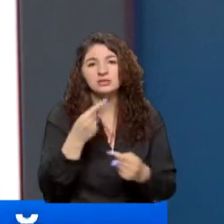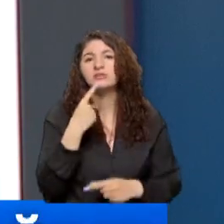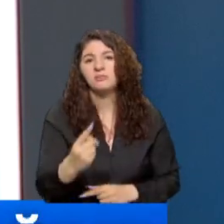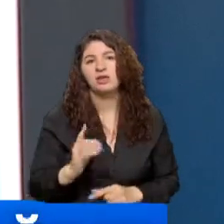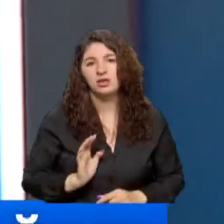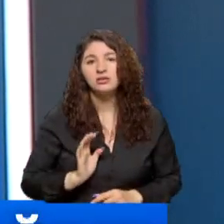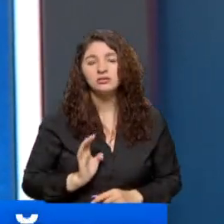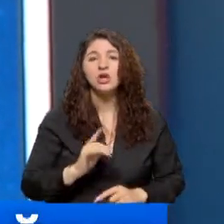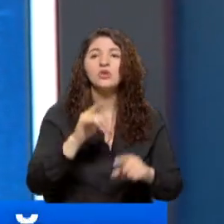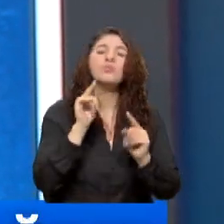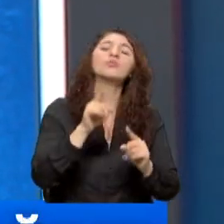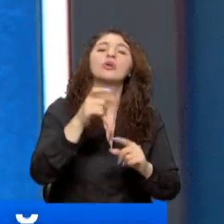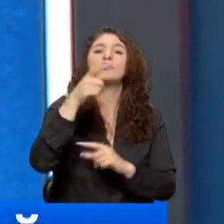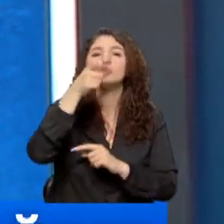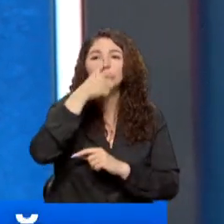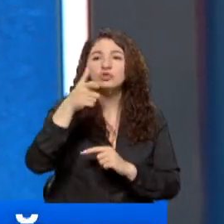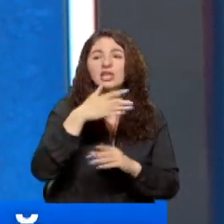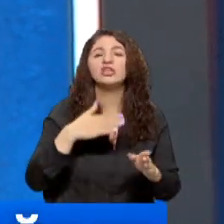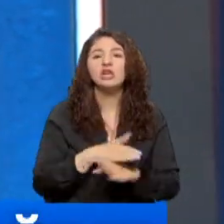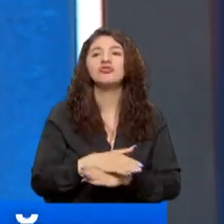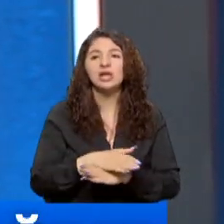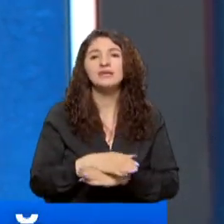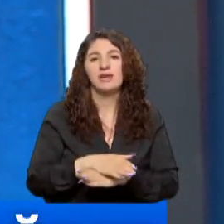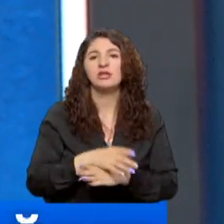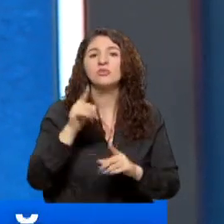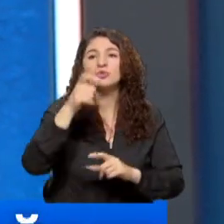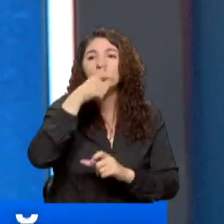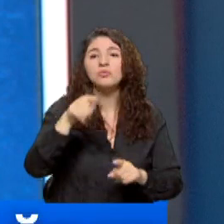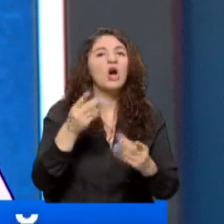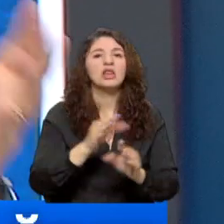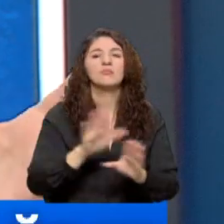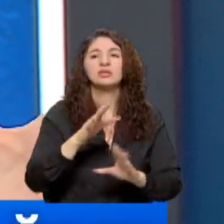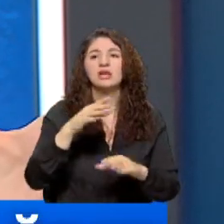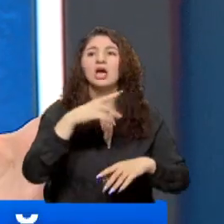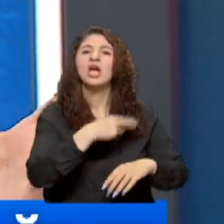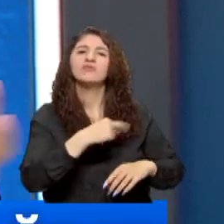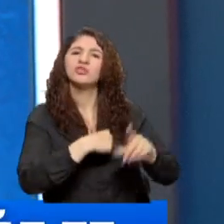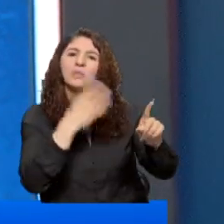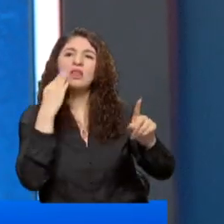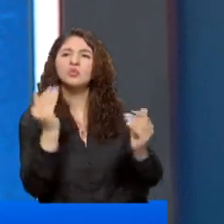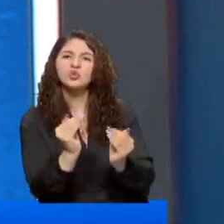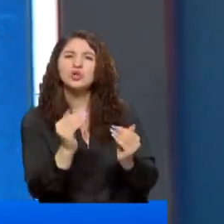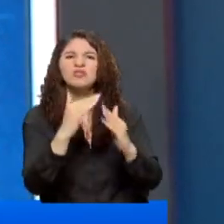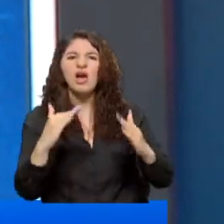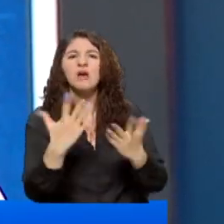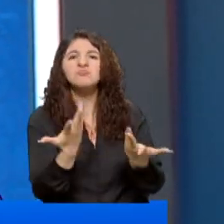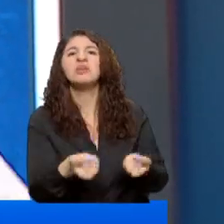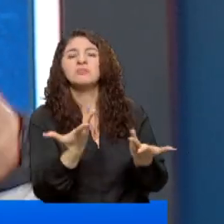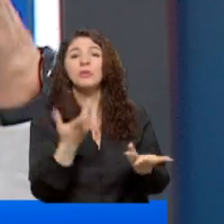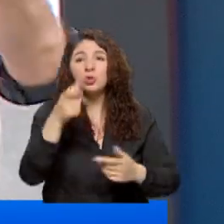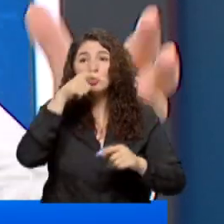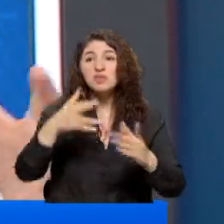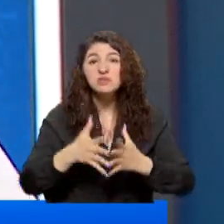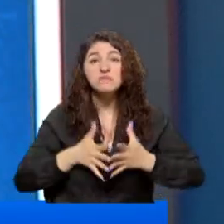tırrek de buna bu ülkenin Hakikaten bu ülkede bu olmaz İsviçre'de belki anlarım küçüktür dağlıktır ama